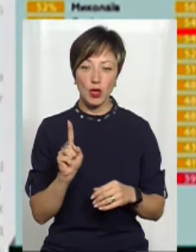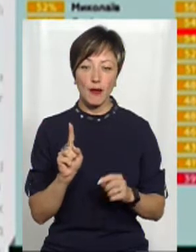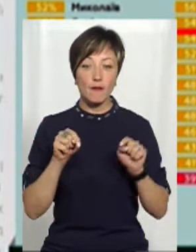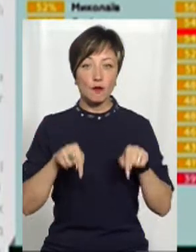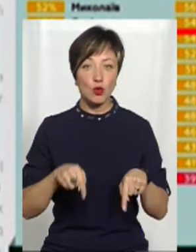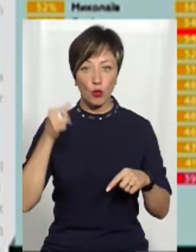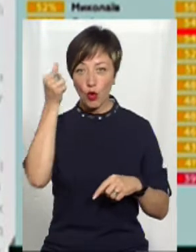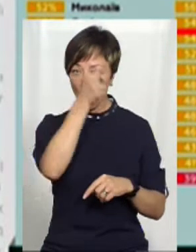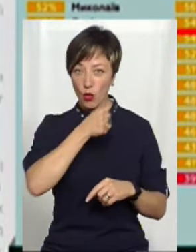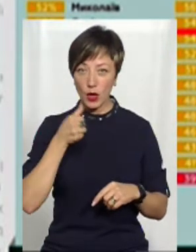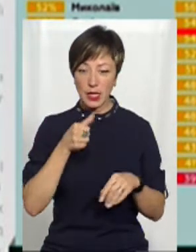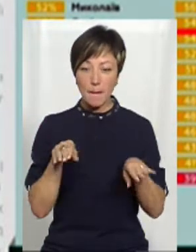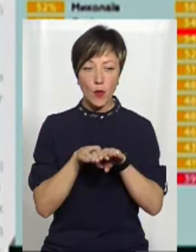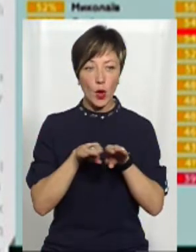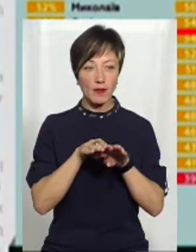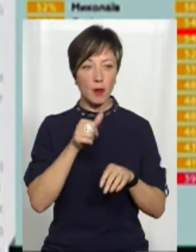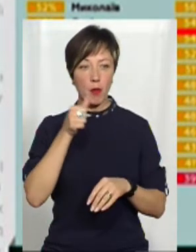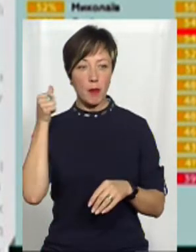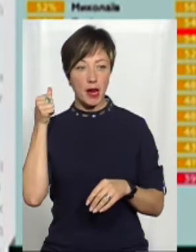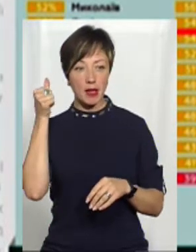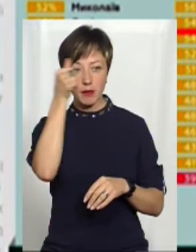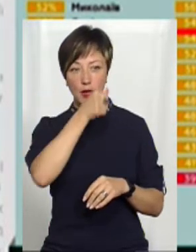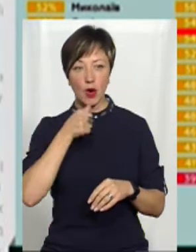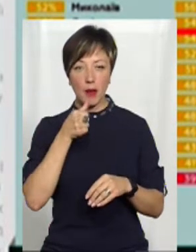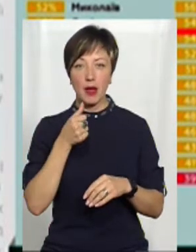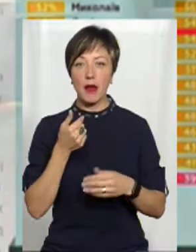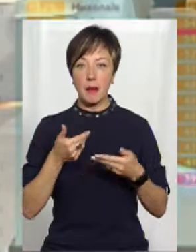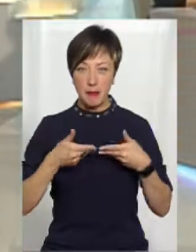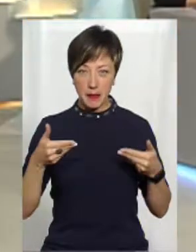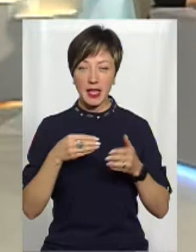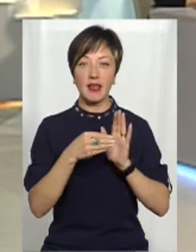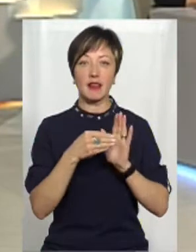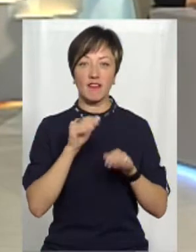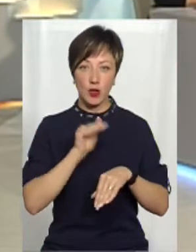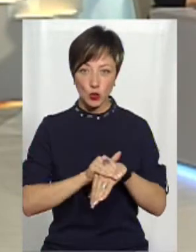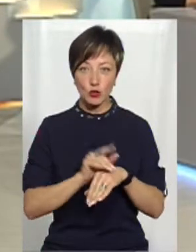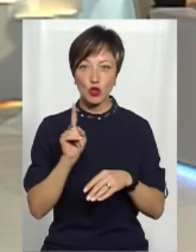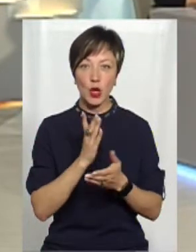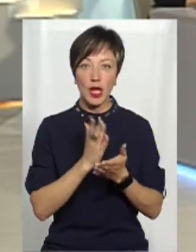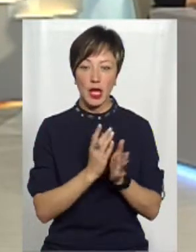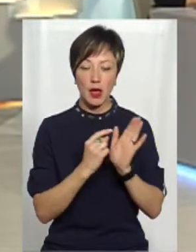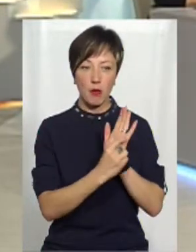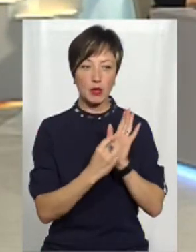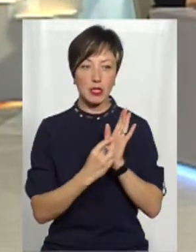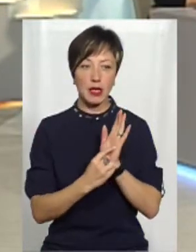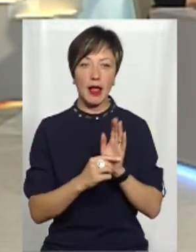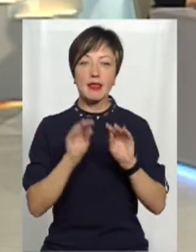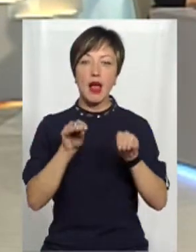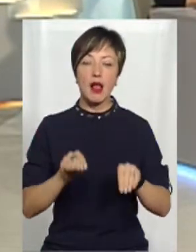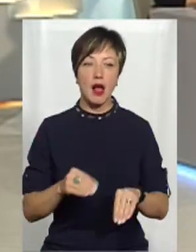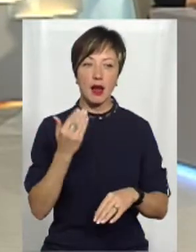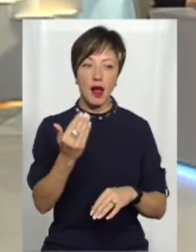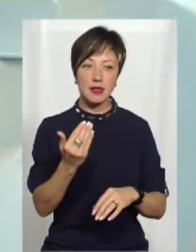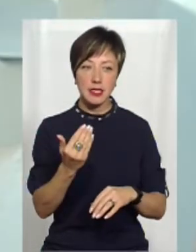цього року, порівняно з попереднім, ми фіксуємо, що на сайті з'явилися посилання, гіперпосилання на декларації міського